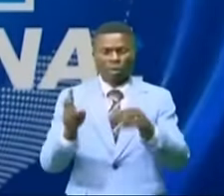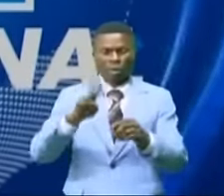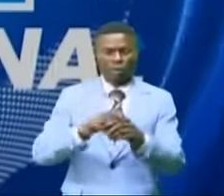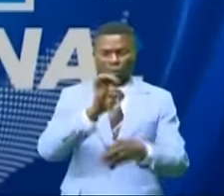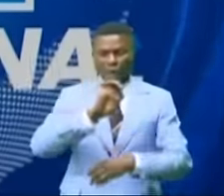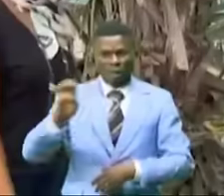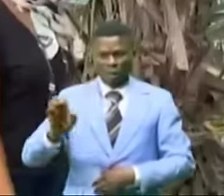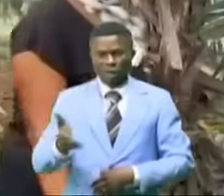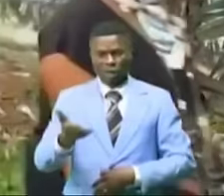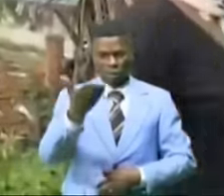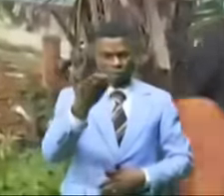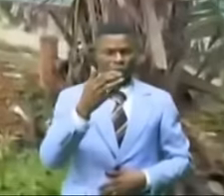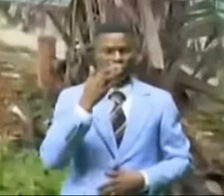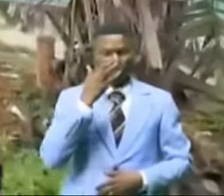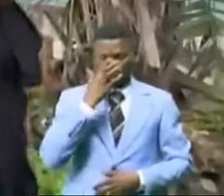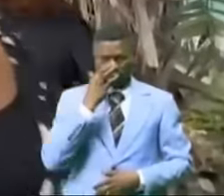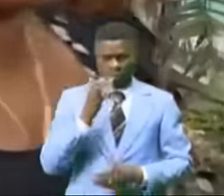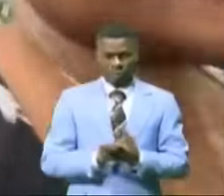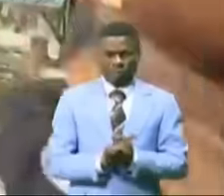Makuntima.